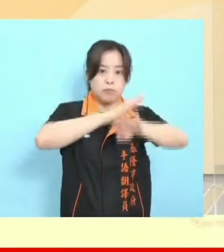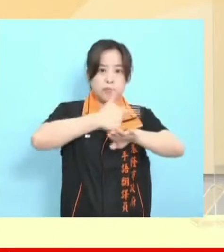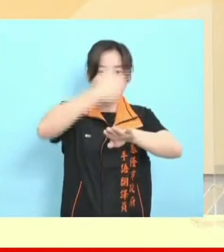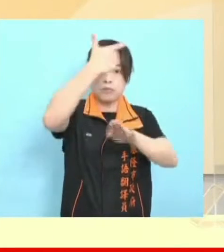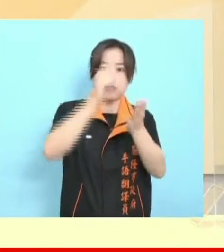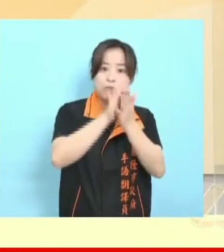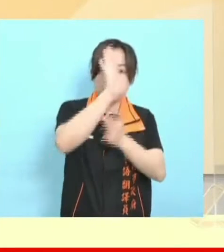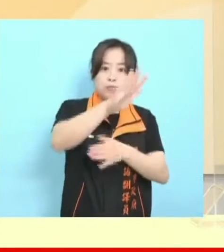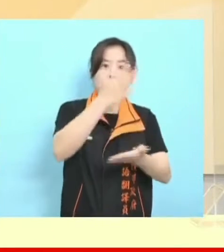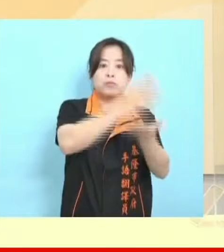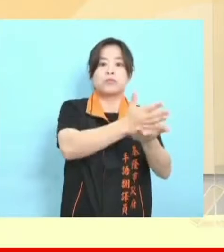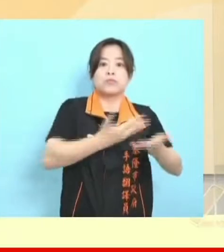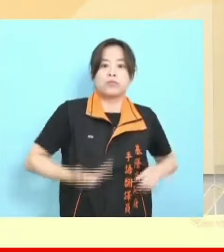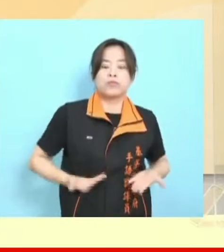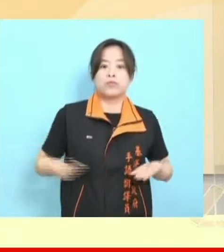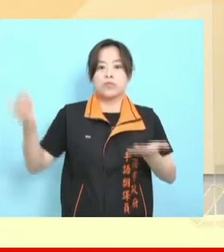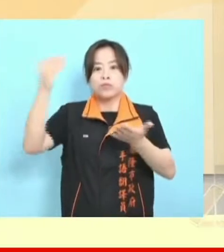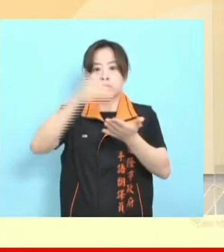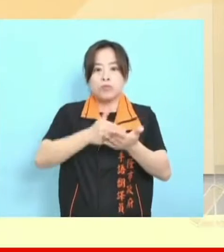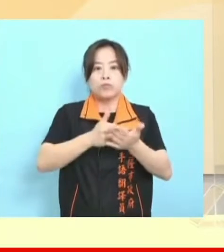起休市到